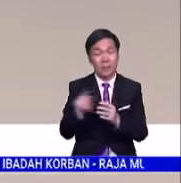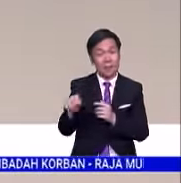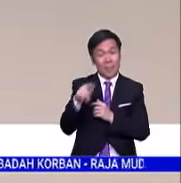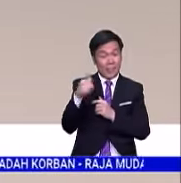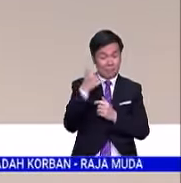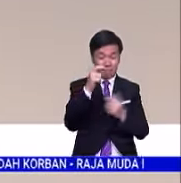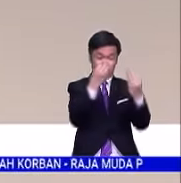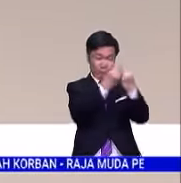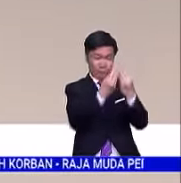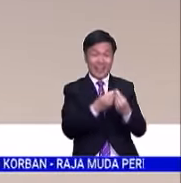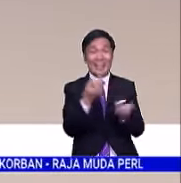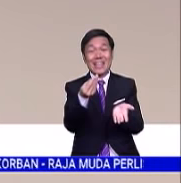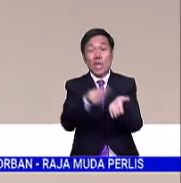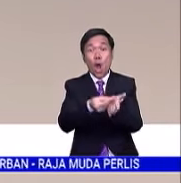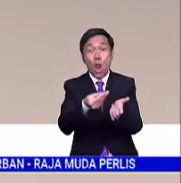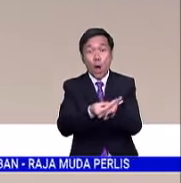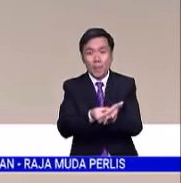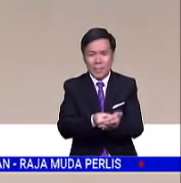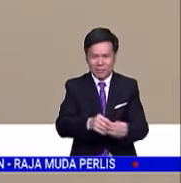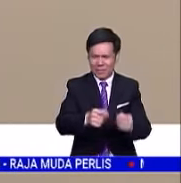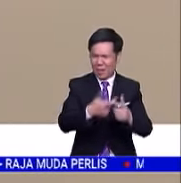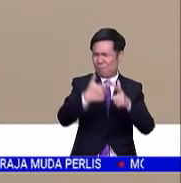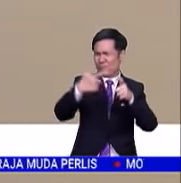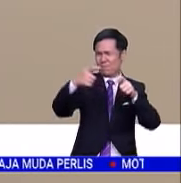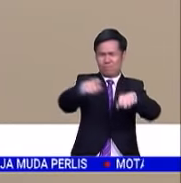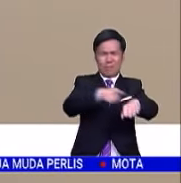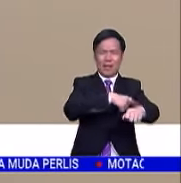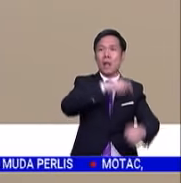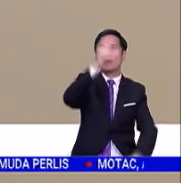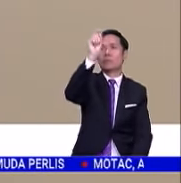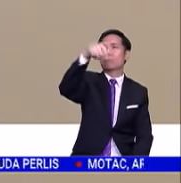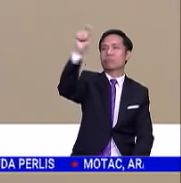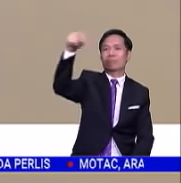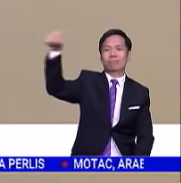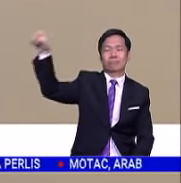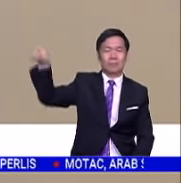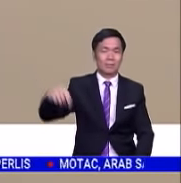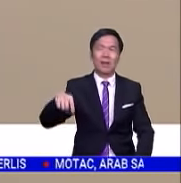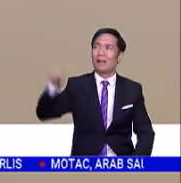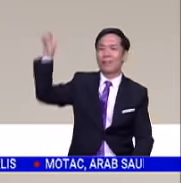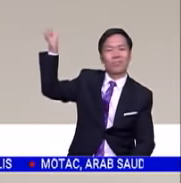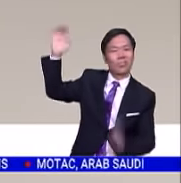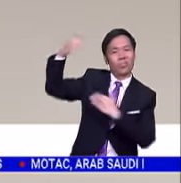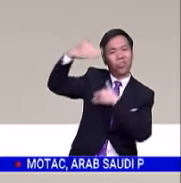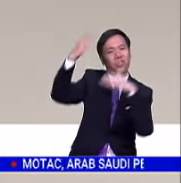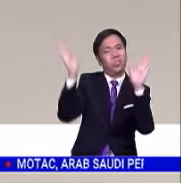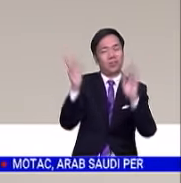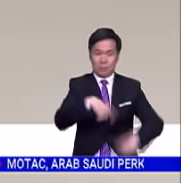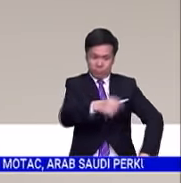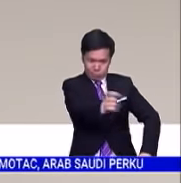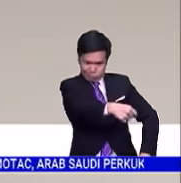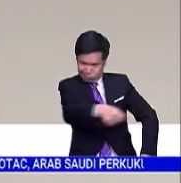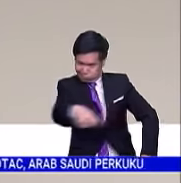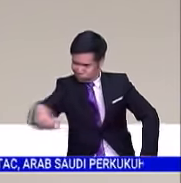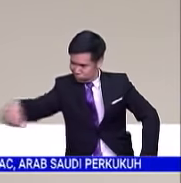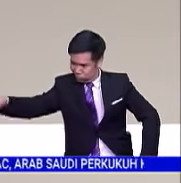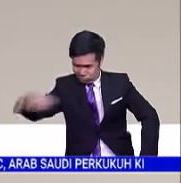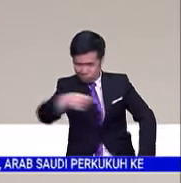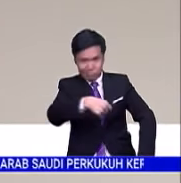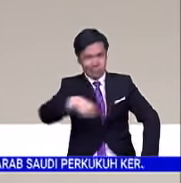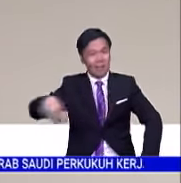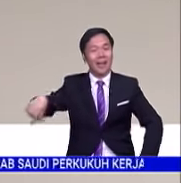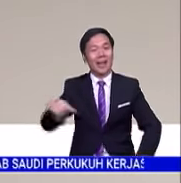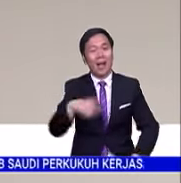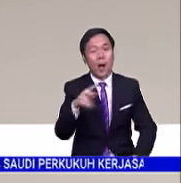formula mengira subjek ekonomi diajar sangat panjang. Justru menconteng di lantai lebih memudahkan pelajar untuk faham. Rakaman video